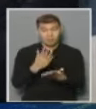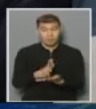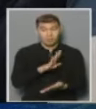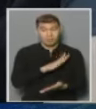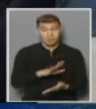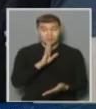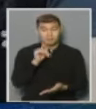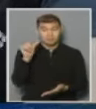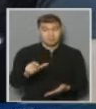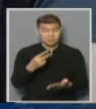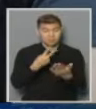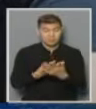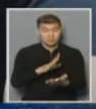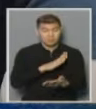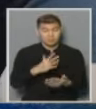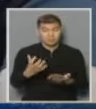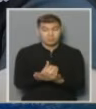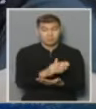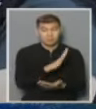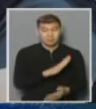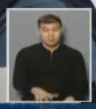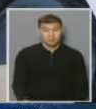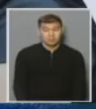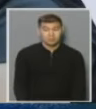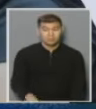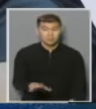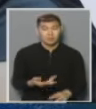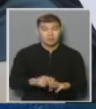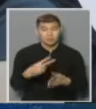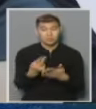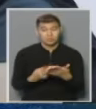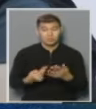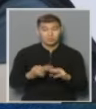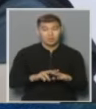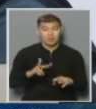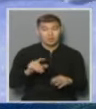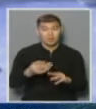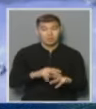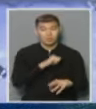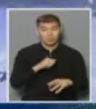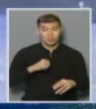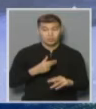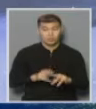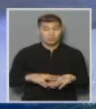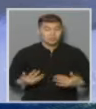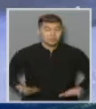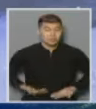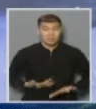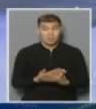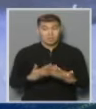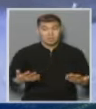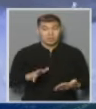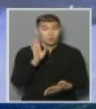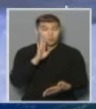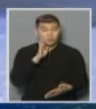үлгерген бүлдіршін екенін аңғарып, оң бағалапты. Мәселен, суреттегі мына арал арқылы Мәриям өзі мекен ететін айналасы